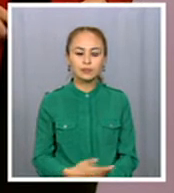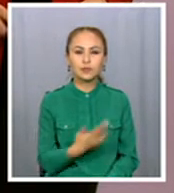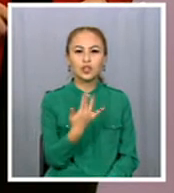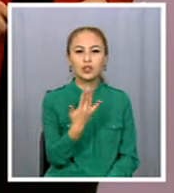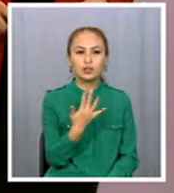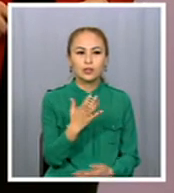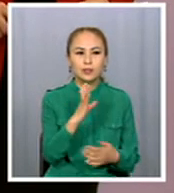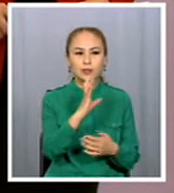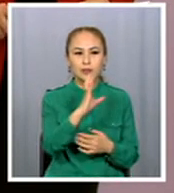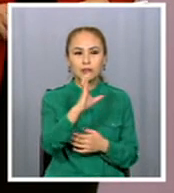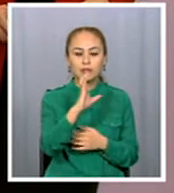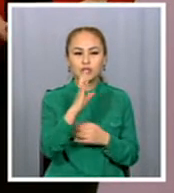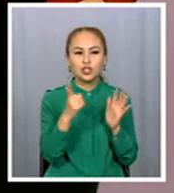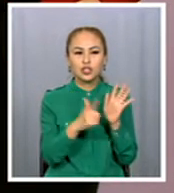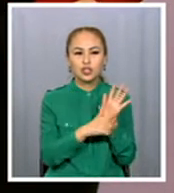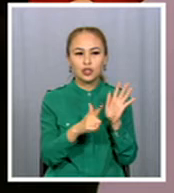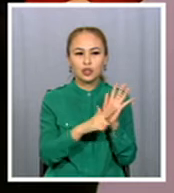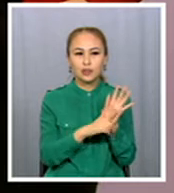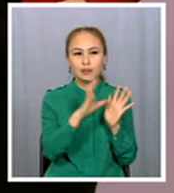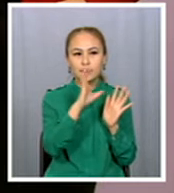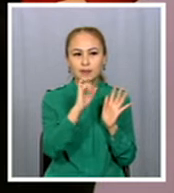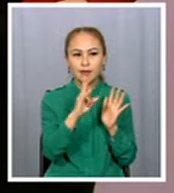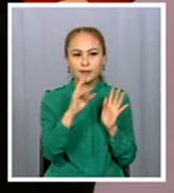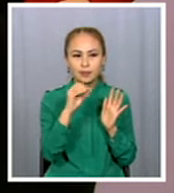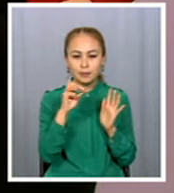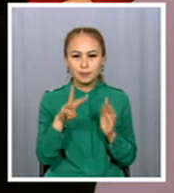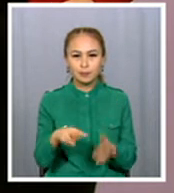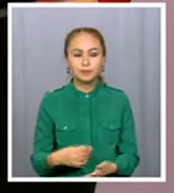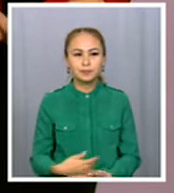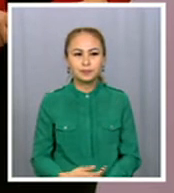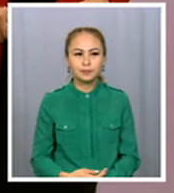Нешінші? 7-ші. Санесім.